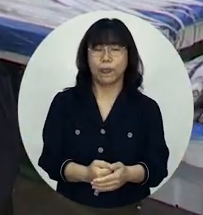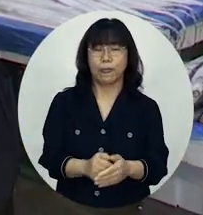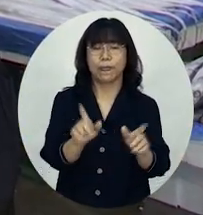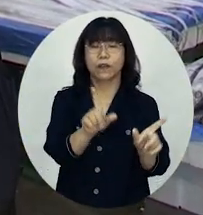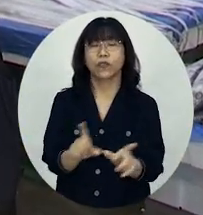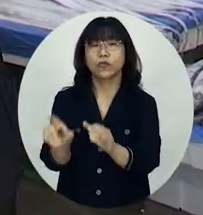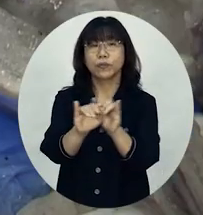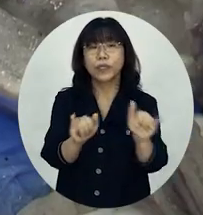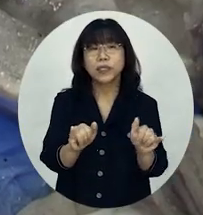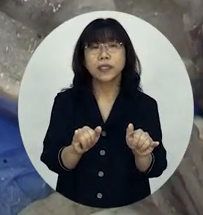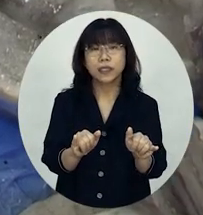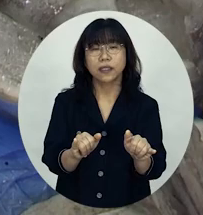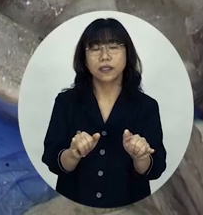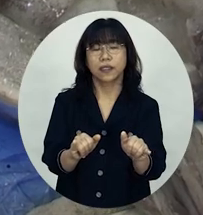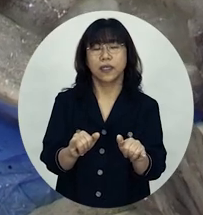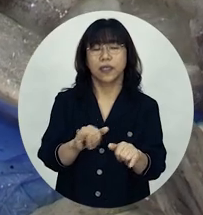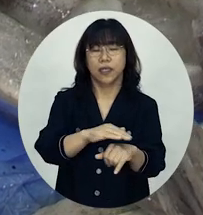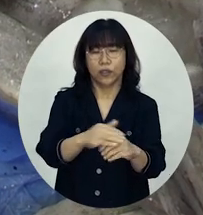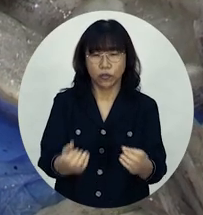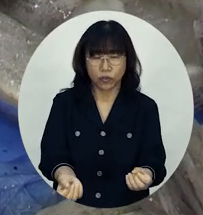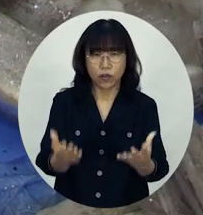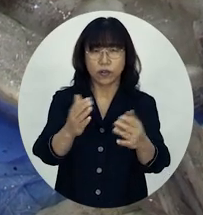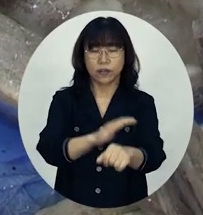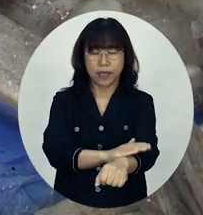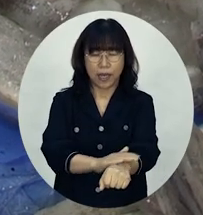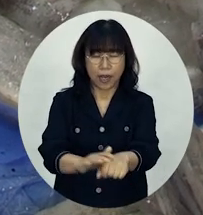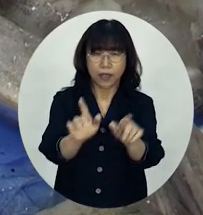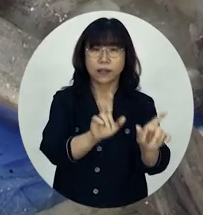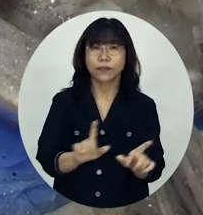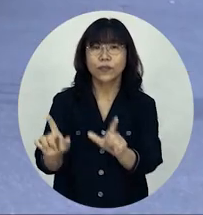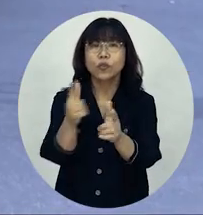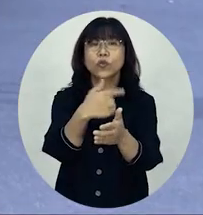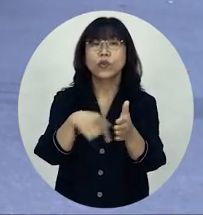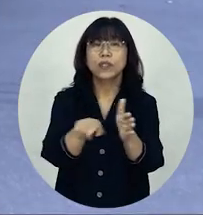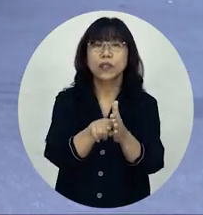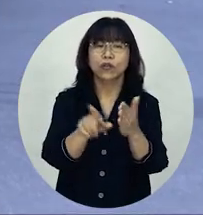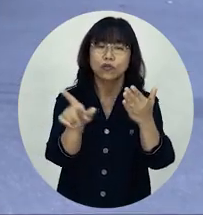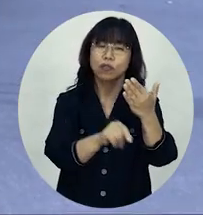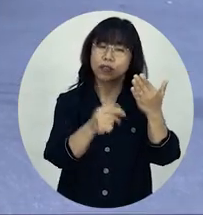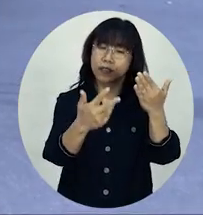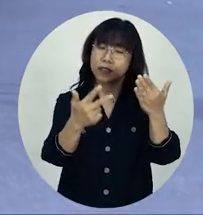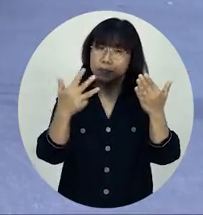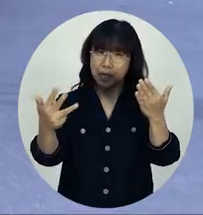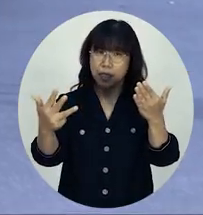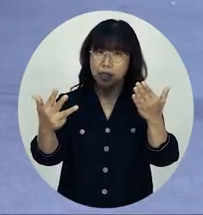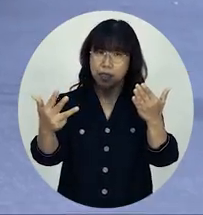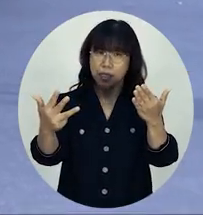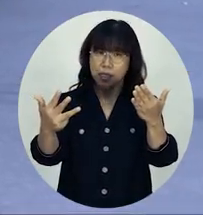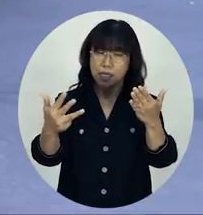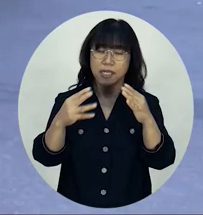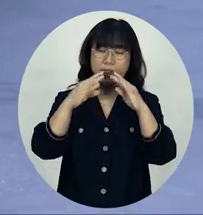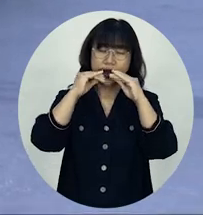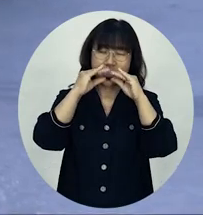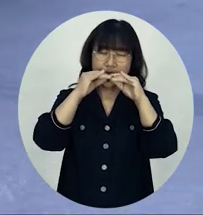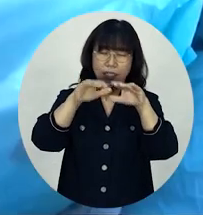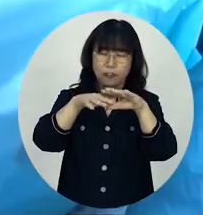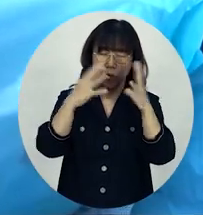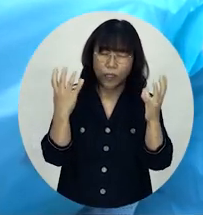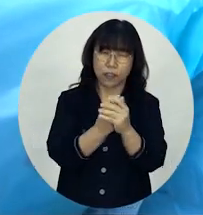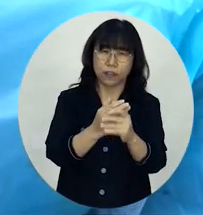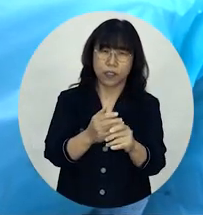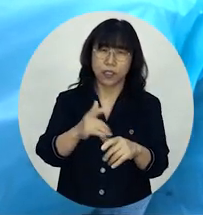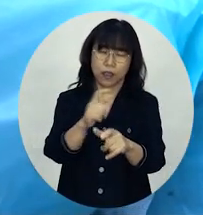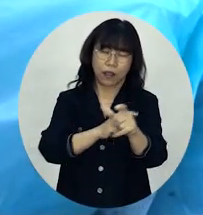쾌적한 환경에서 연휴를 보낼 수 있도록 9월 7일과 8일 되는 생활 폐기물 수거 를 강화하는 등 집중